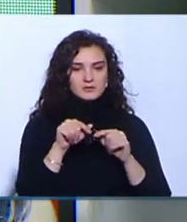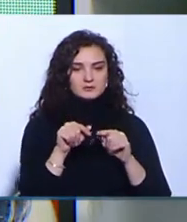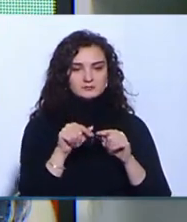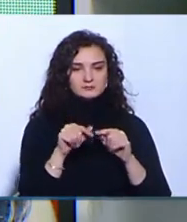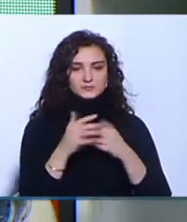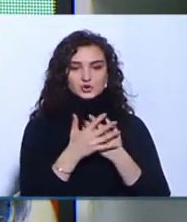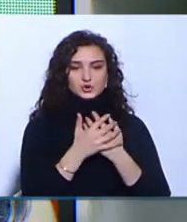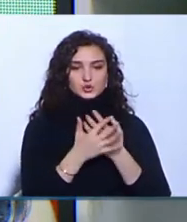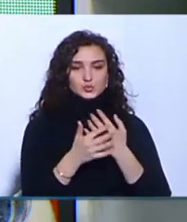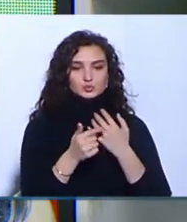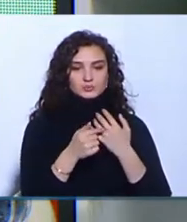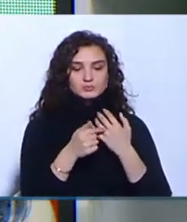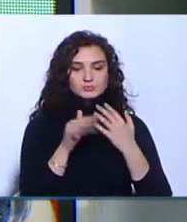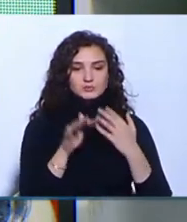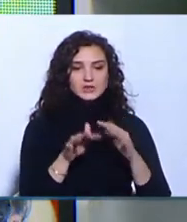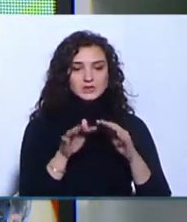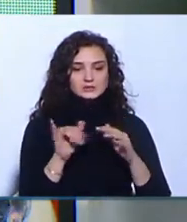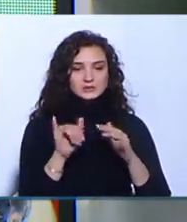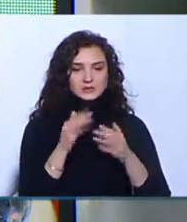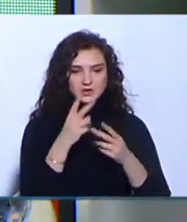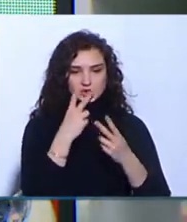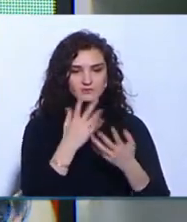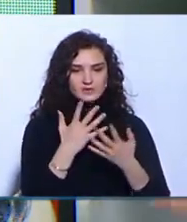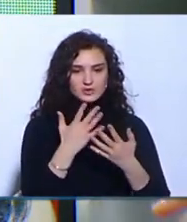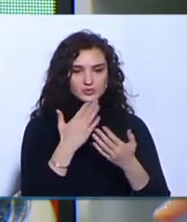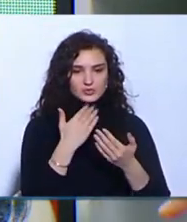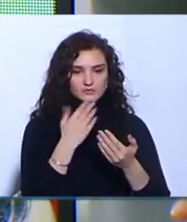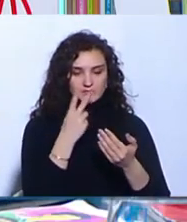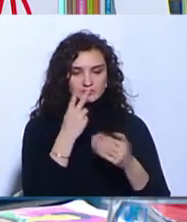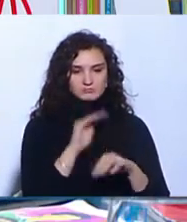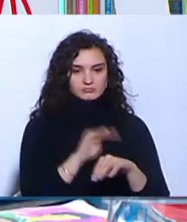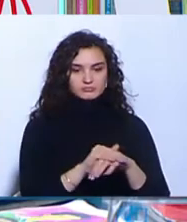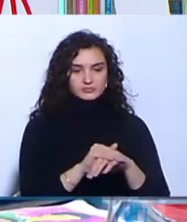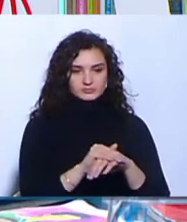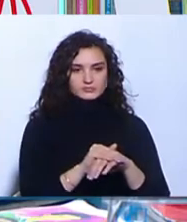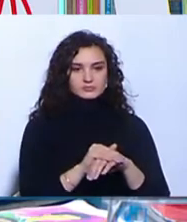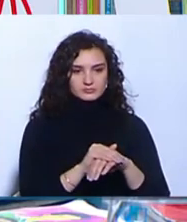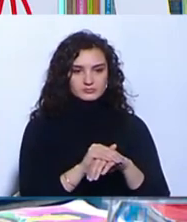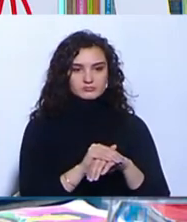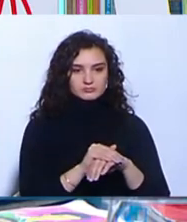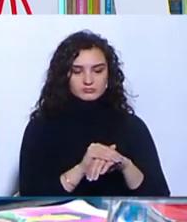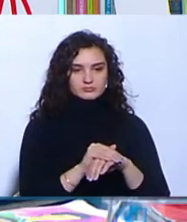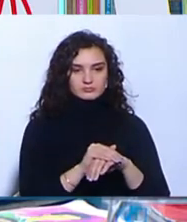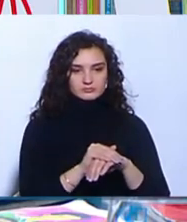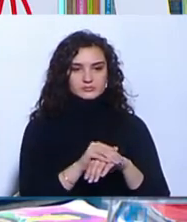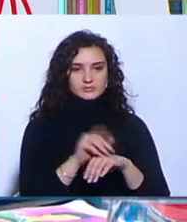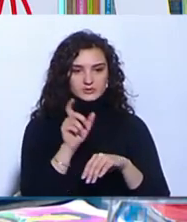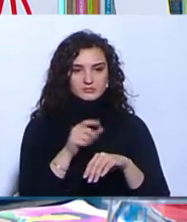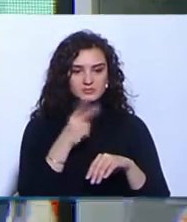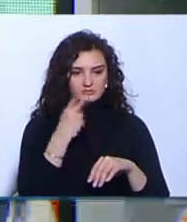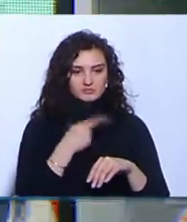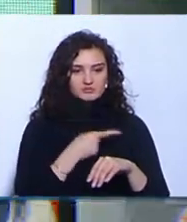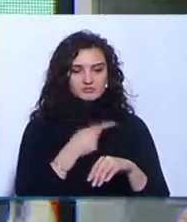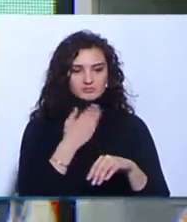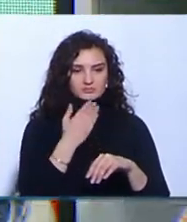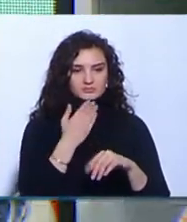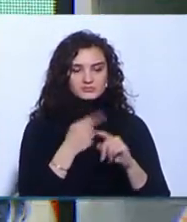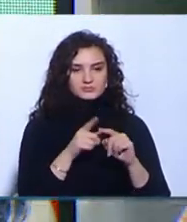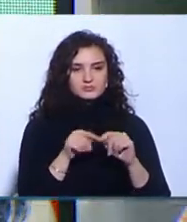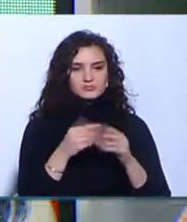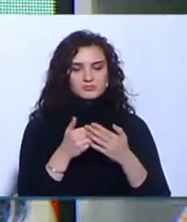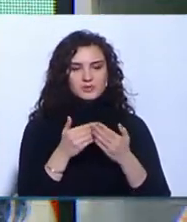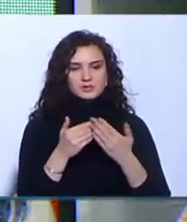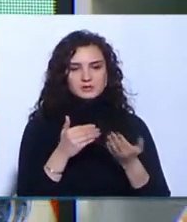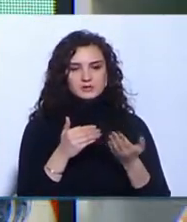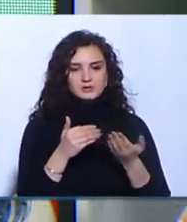ანუ შეშუპებას იმ ადგილებისა, რომელიც თვალსაჩინოა. და ადვილად შეამჩნევს სრულად გაუცნობიერებელი ადამიანი. დიახ, თვალსაჩინოა და აქ არის ლაპარაკი იმაზე, რომ